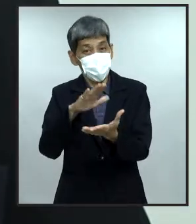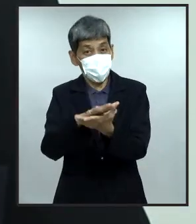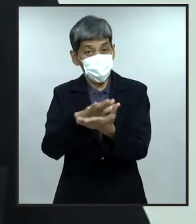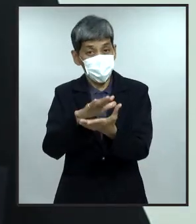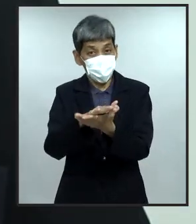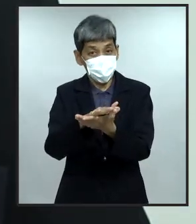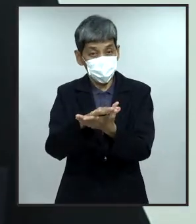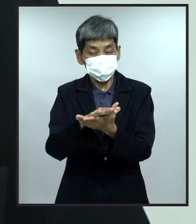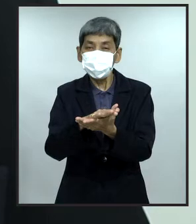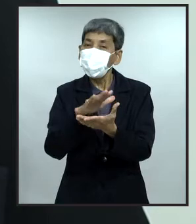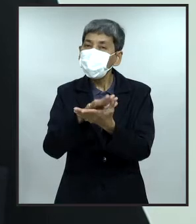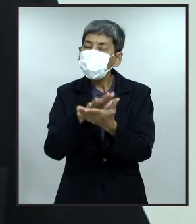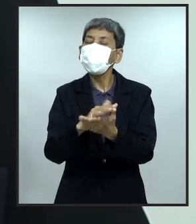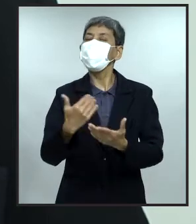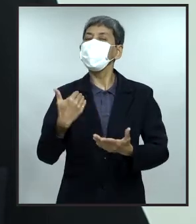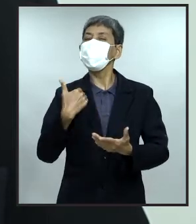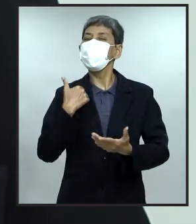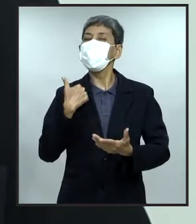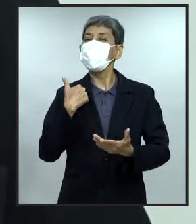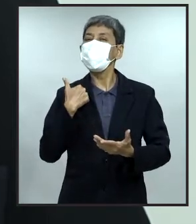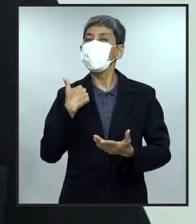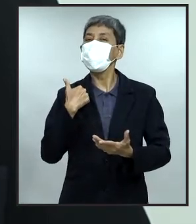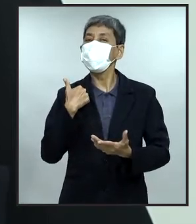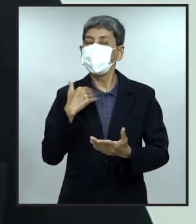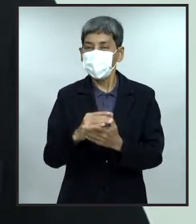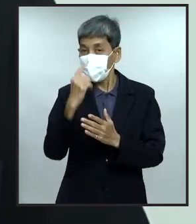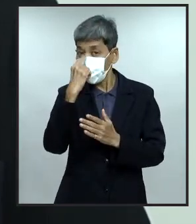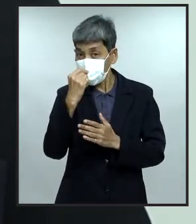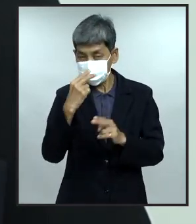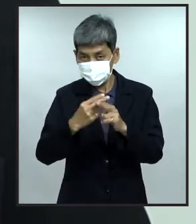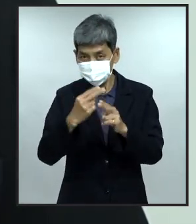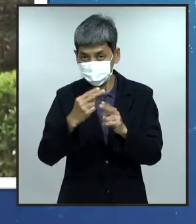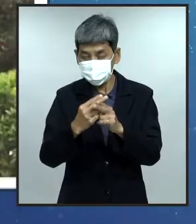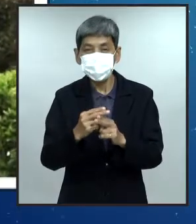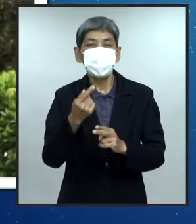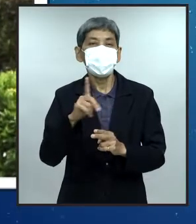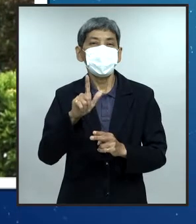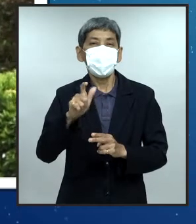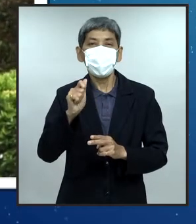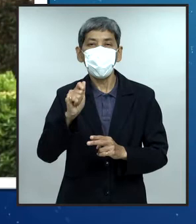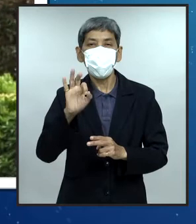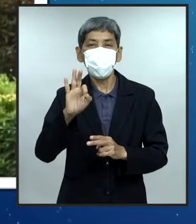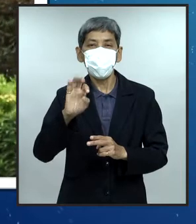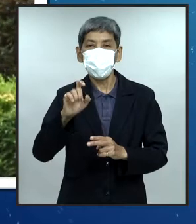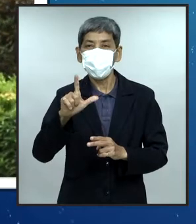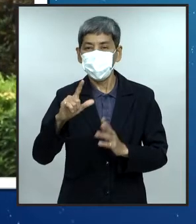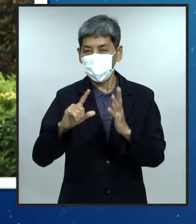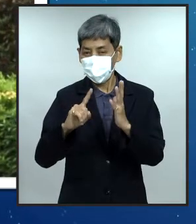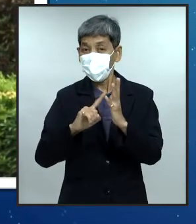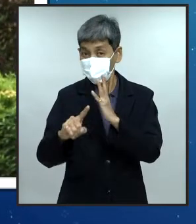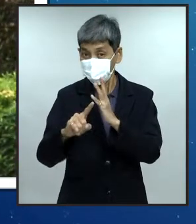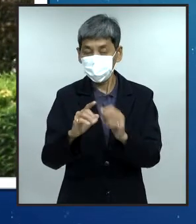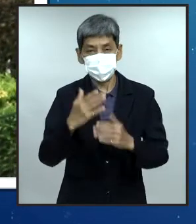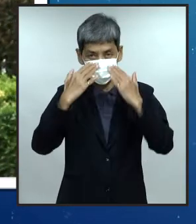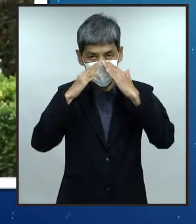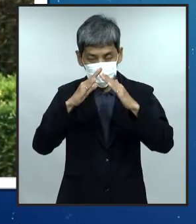โรงเรียนที่ตั้งขึ้นมาโดยเป็นแมมมิสคอลฟิลด์นะครับซึ่งเป็นแมมตาบ